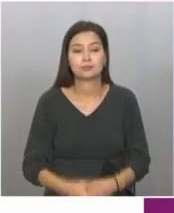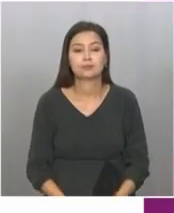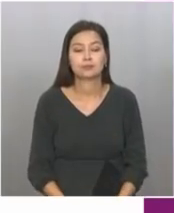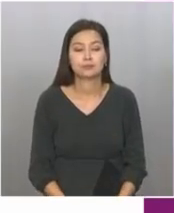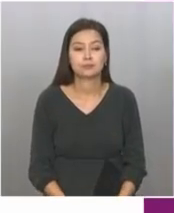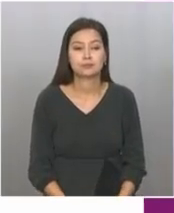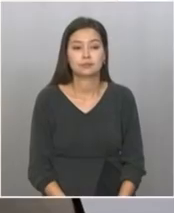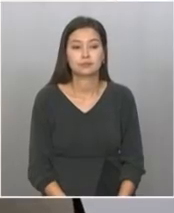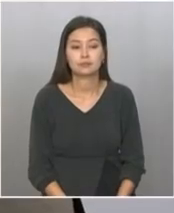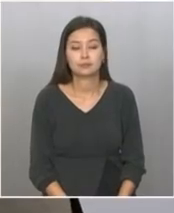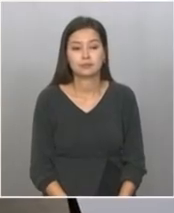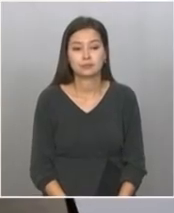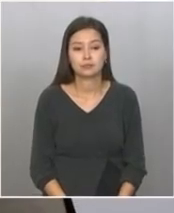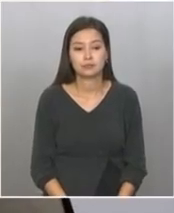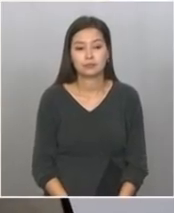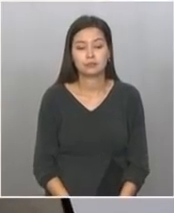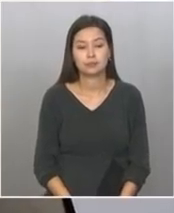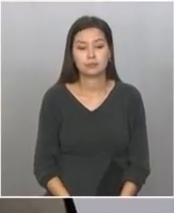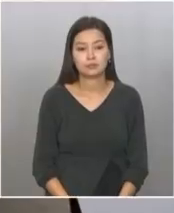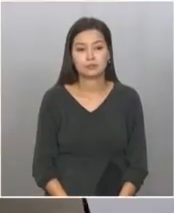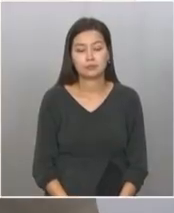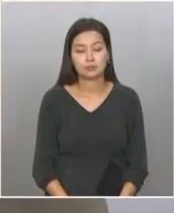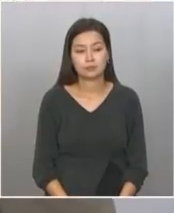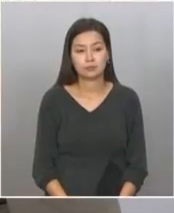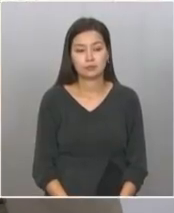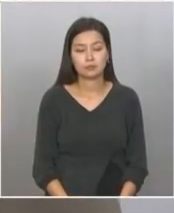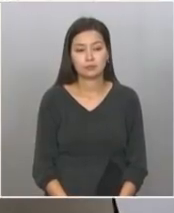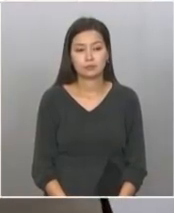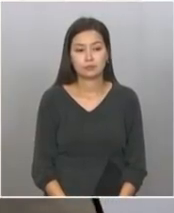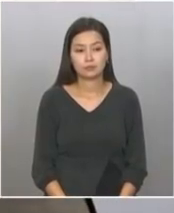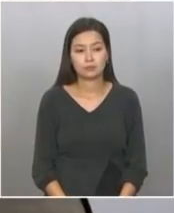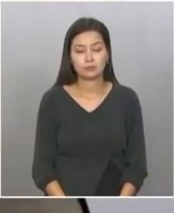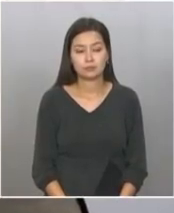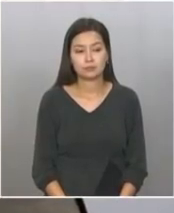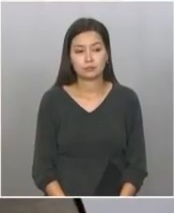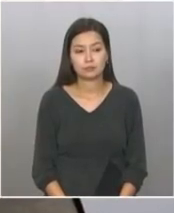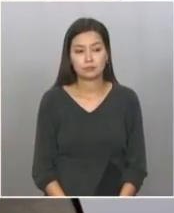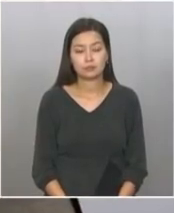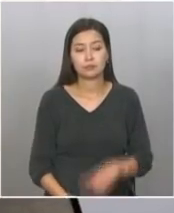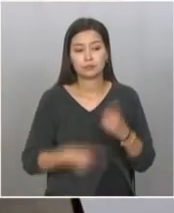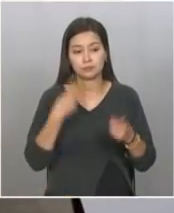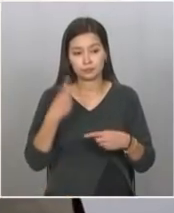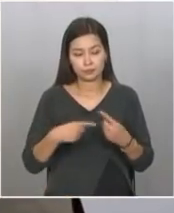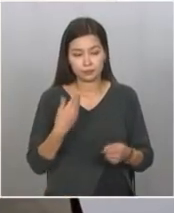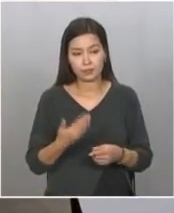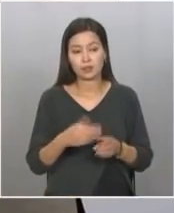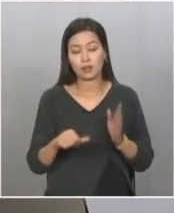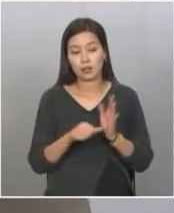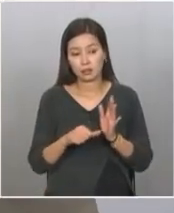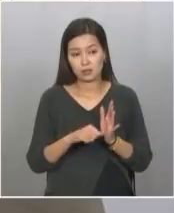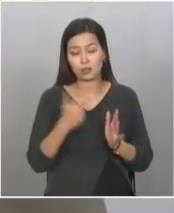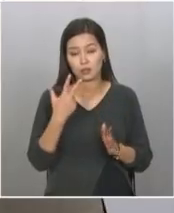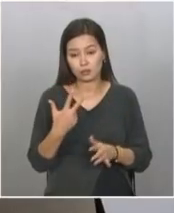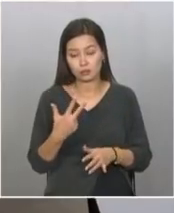береді. 3-ден 1. Бұл жерде алымы да, бөлімі де қысқармайды. Келесі, 6-дан 3